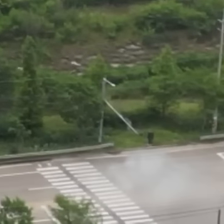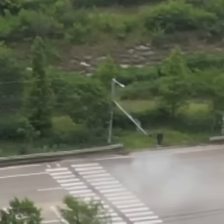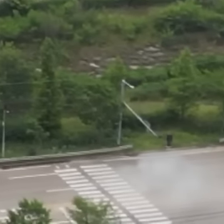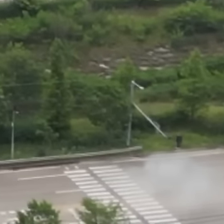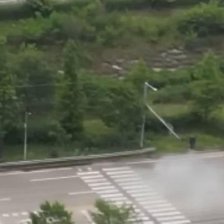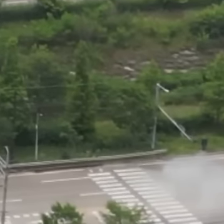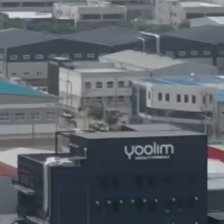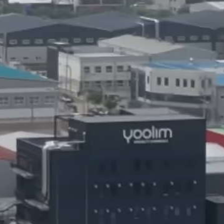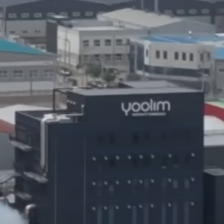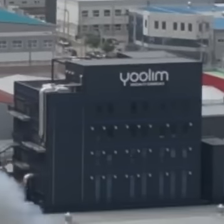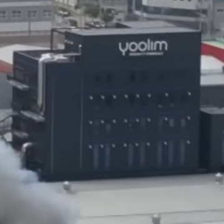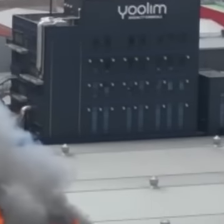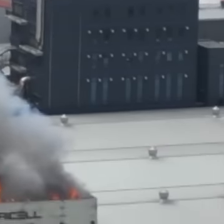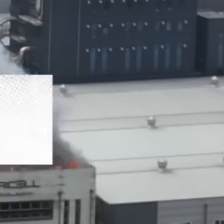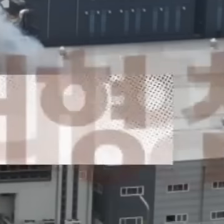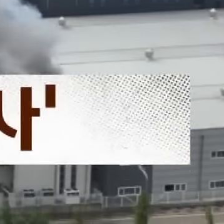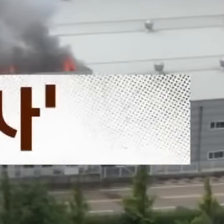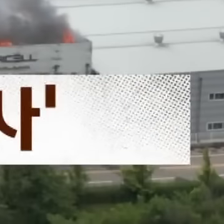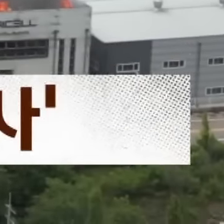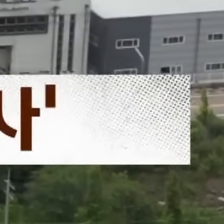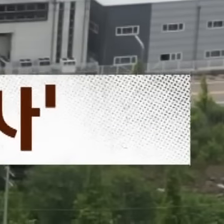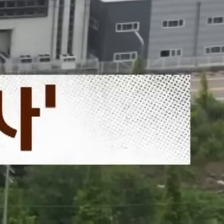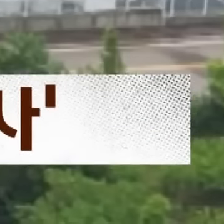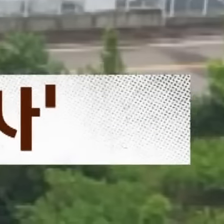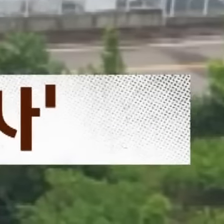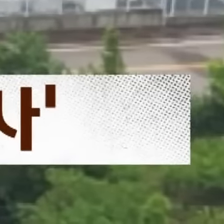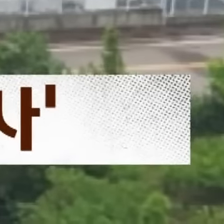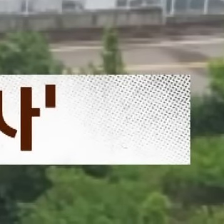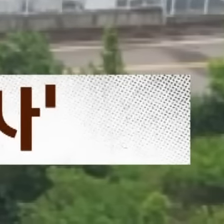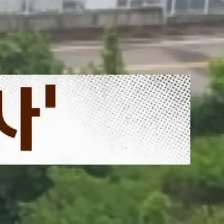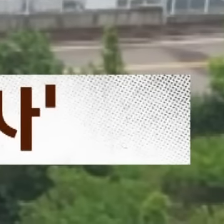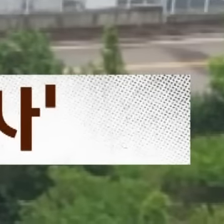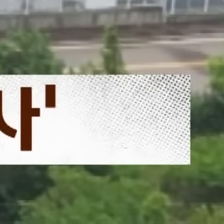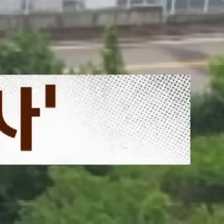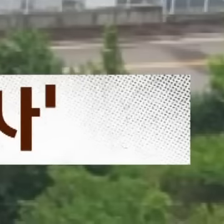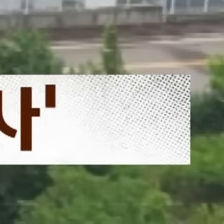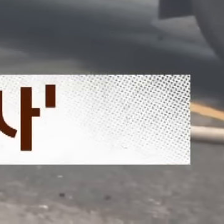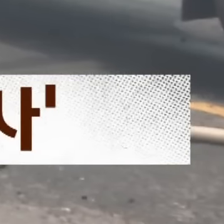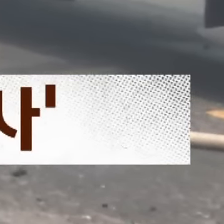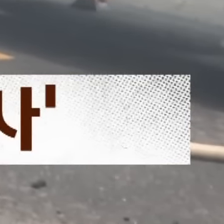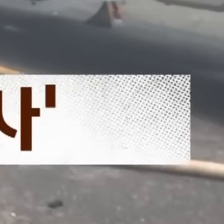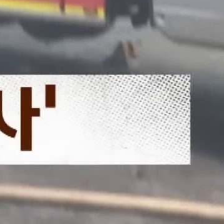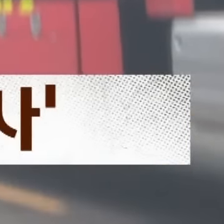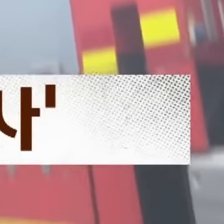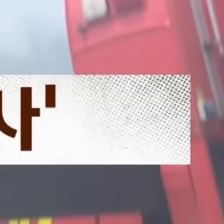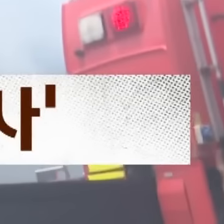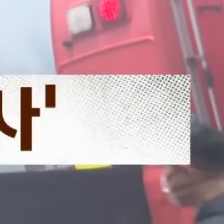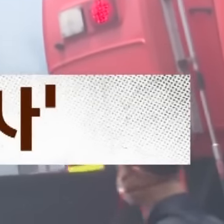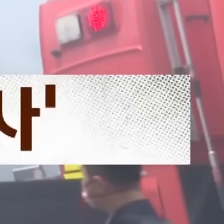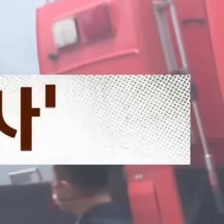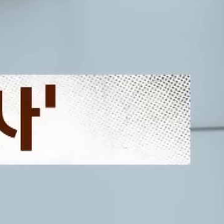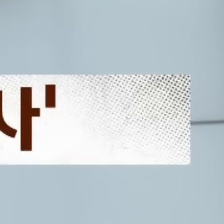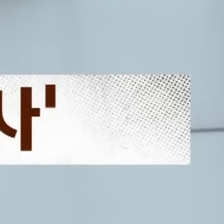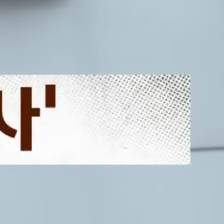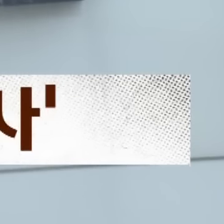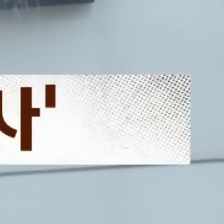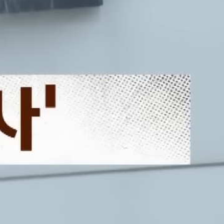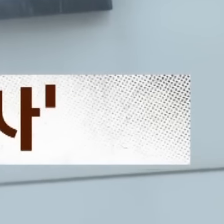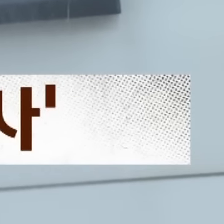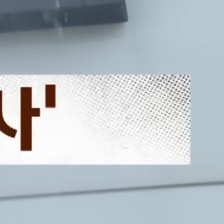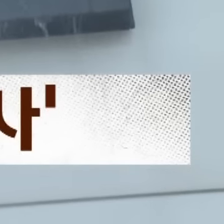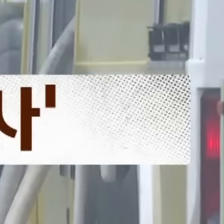오늘의 사건 반장입니다. 경기도 화성의 한 리튬전지 제조공장에서 큰 불이나 사상자가 발생했습니다. 공장